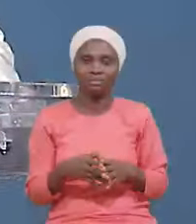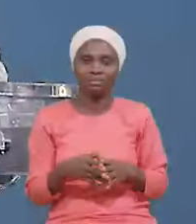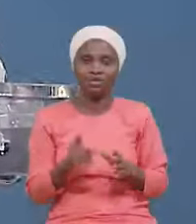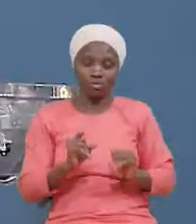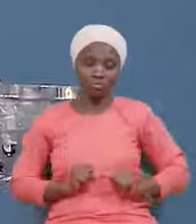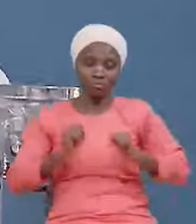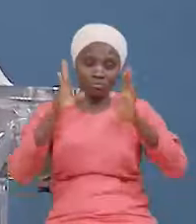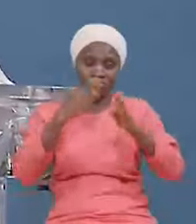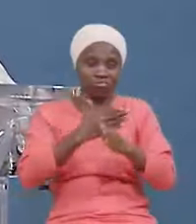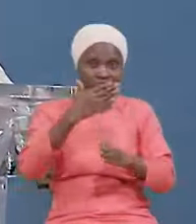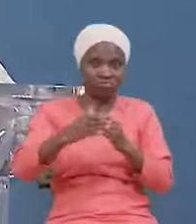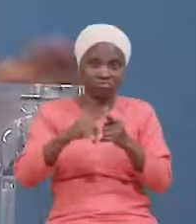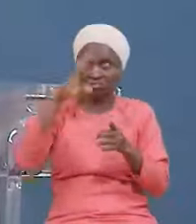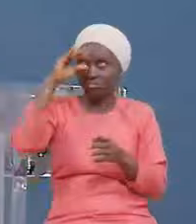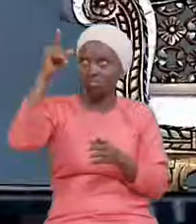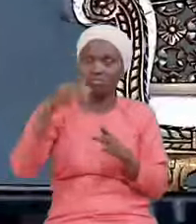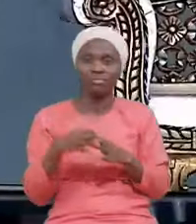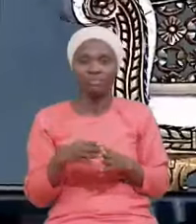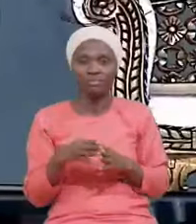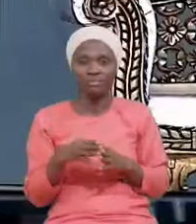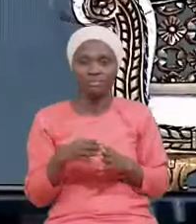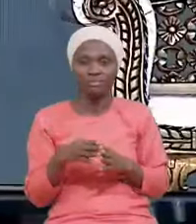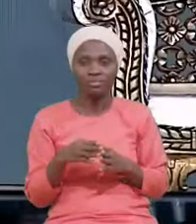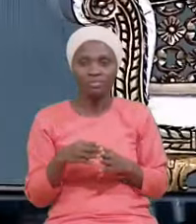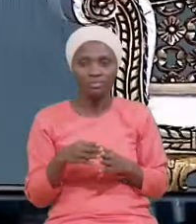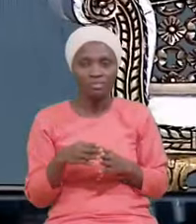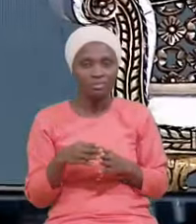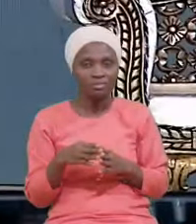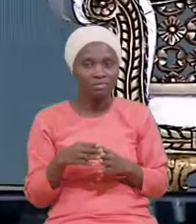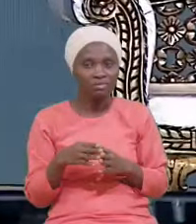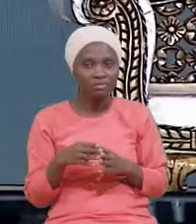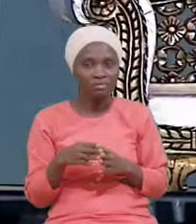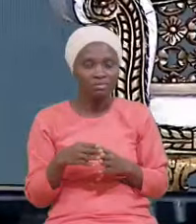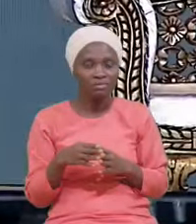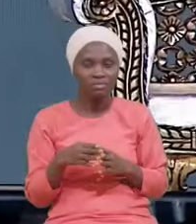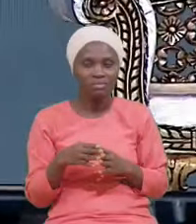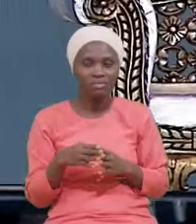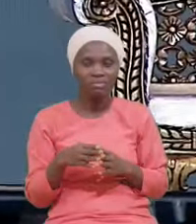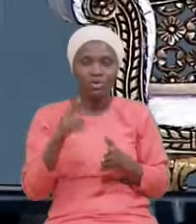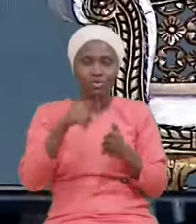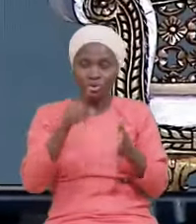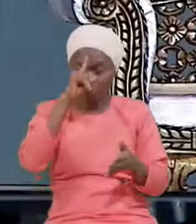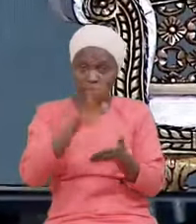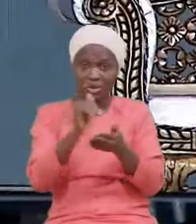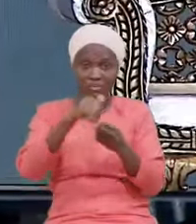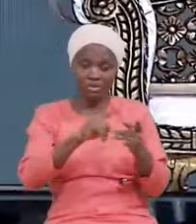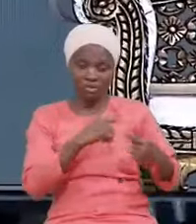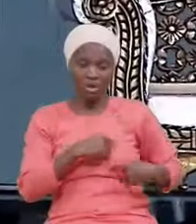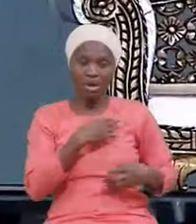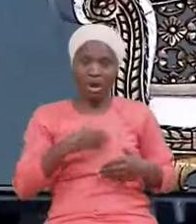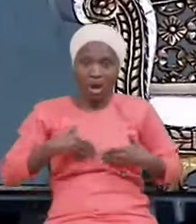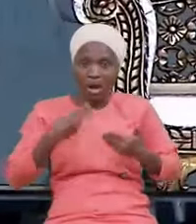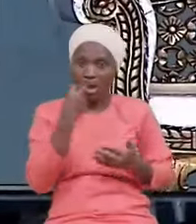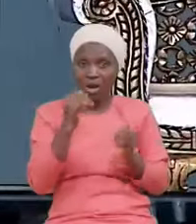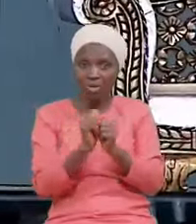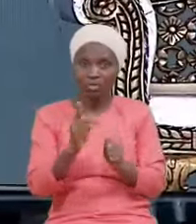కంప్లీట్లీ మీరు ఆయన రాగానే మీ జీవితాన్ని సమూలాగ్రమాయనికి సంపూర్ణంగా సమర్పించాలి your heart and confess with your mouth మీరు